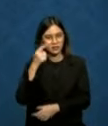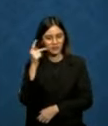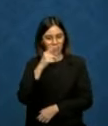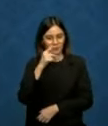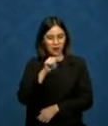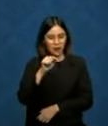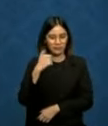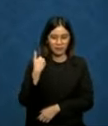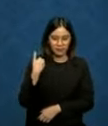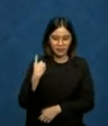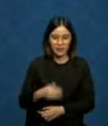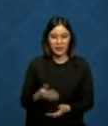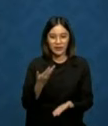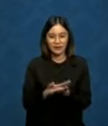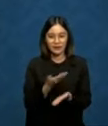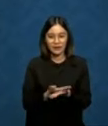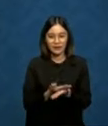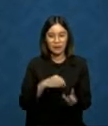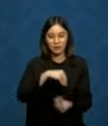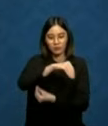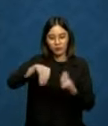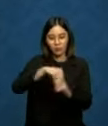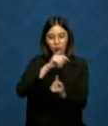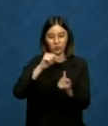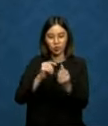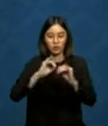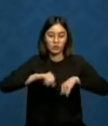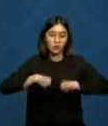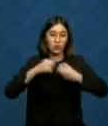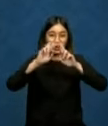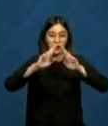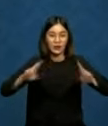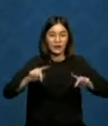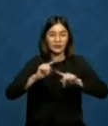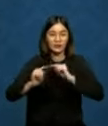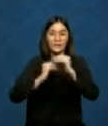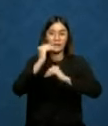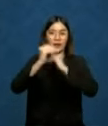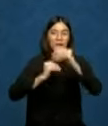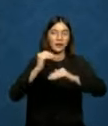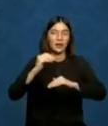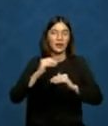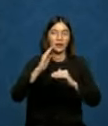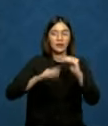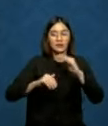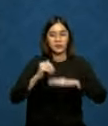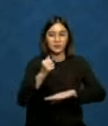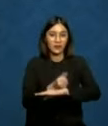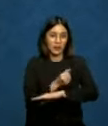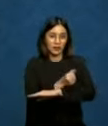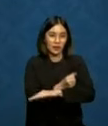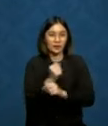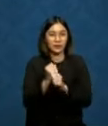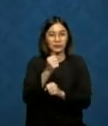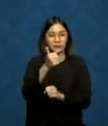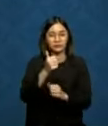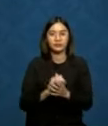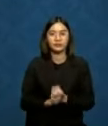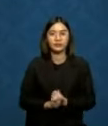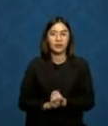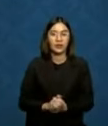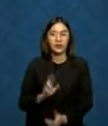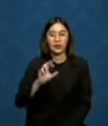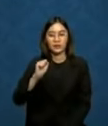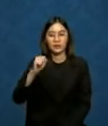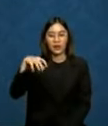ครับเราควรจะทำให้เงินนั้นหมุนไปสู่ผู้ประกอบการแล้วเกิดการพัฒนาทักษะฝีมือแรงงานท่านประธานที่เคารพครับใน